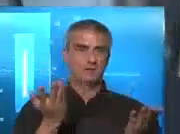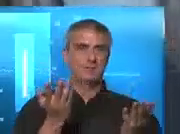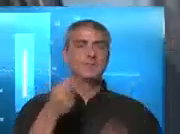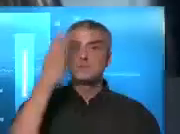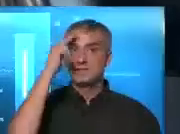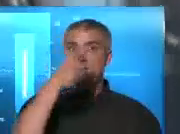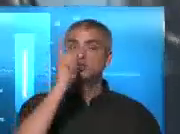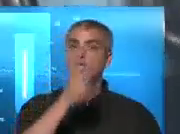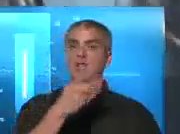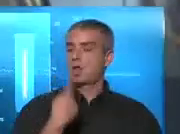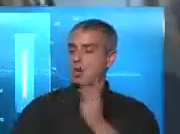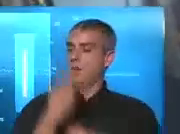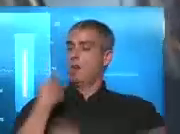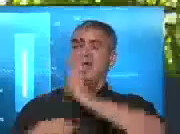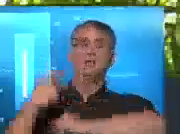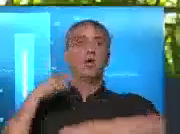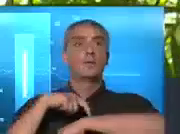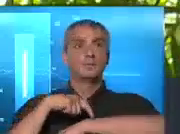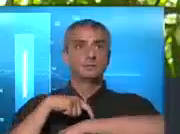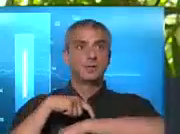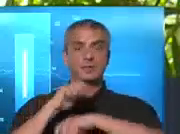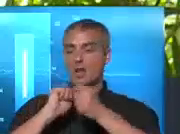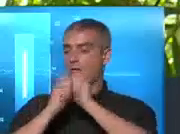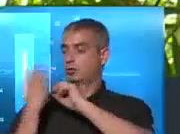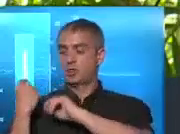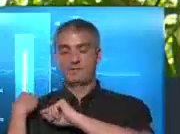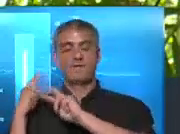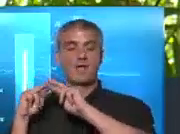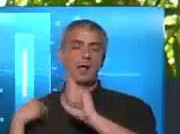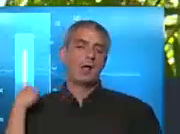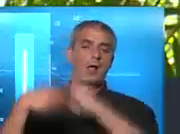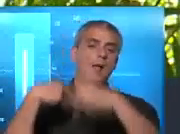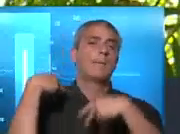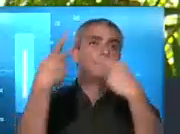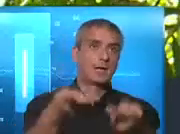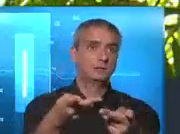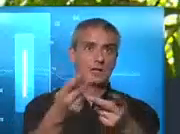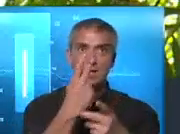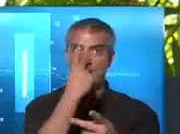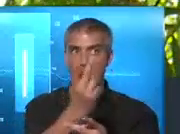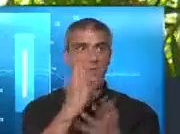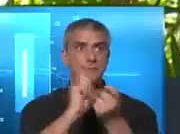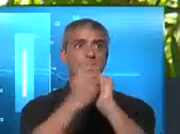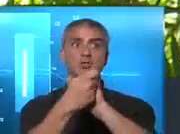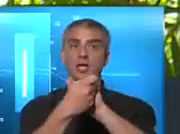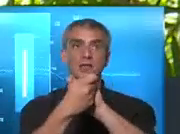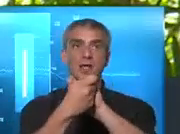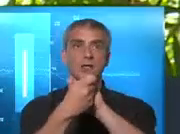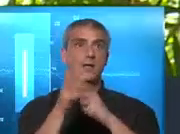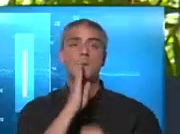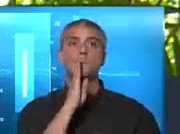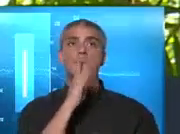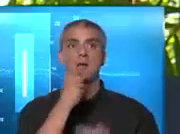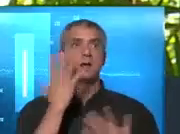הרעיון זה שאתה יכול לחזור אחורה בזמן, לשנות שם דברים, ואז להגיע קדימה חזרה ולראות מה השתנה. הבעיה היא